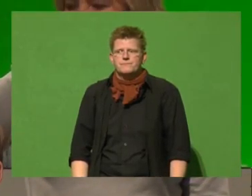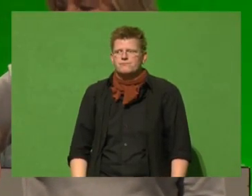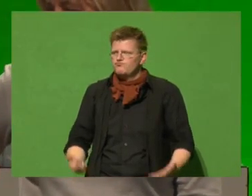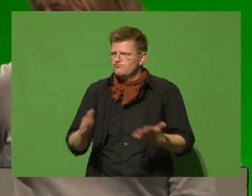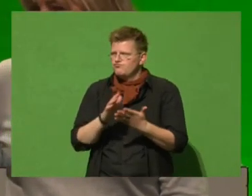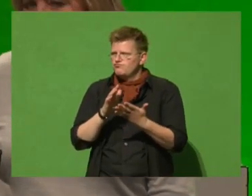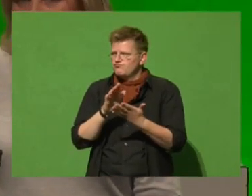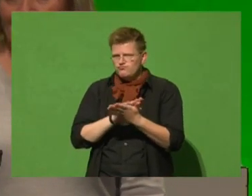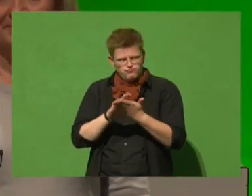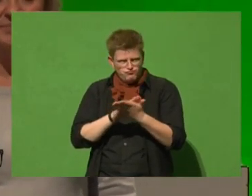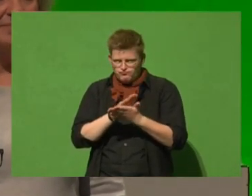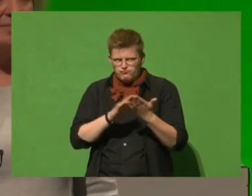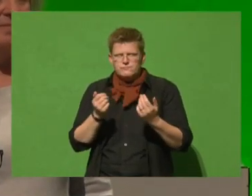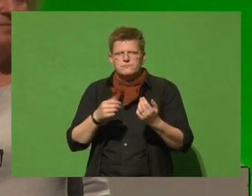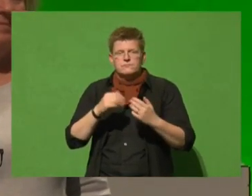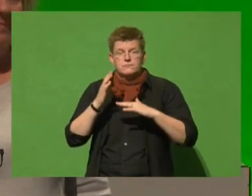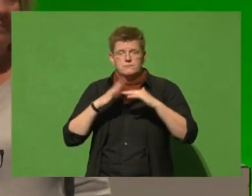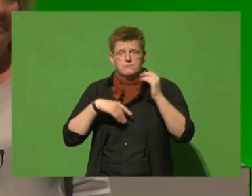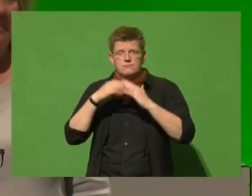keine Gegenstimme. Wer enthält sich?